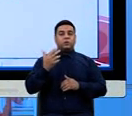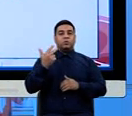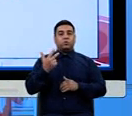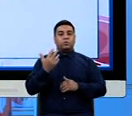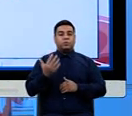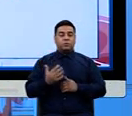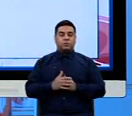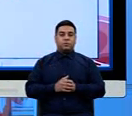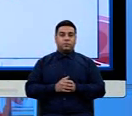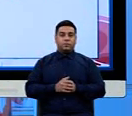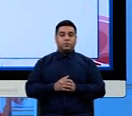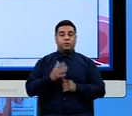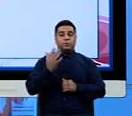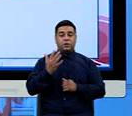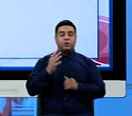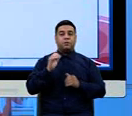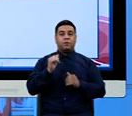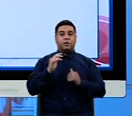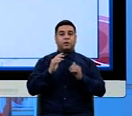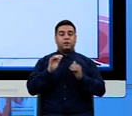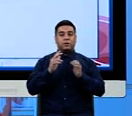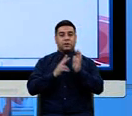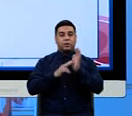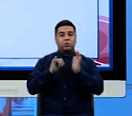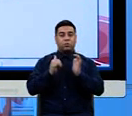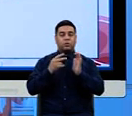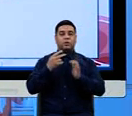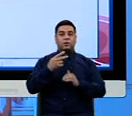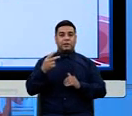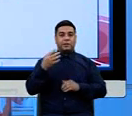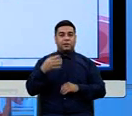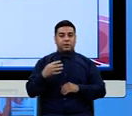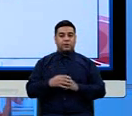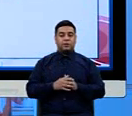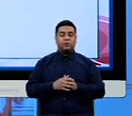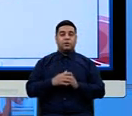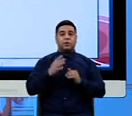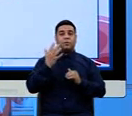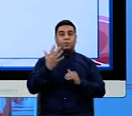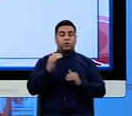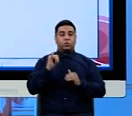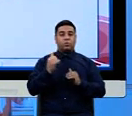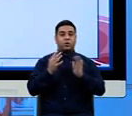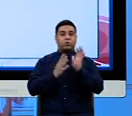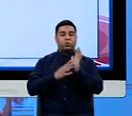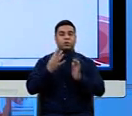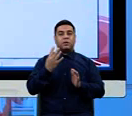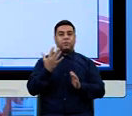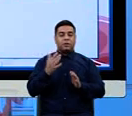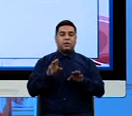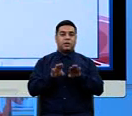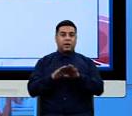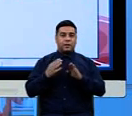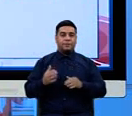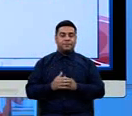ko'paytmasi 35. 5 va 8 ning ko'paytmasi 40. 5 va 9 ning ko'paytmasi 45 ga